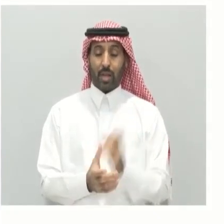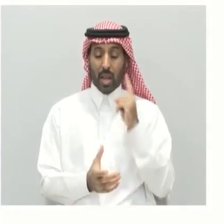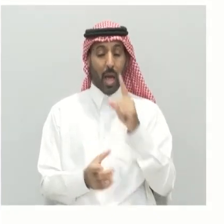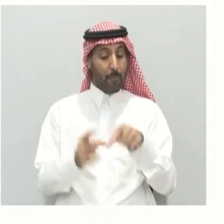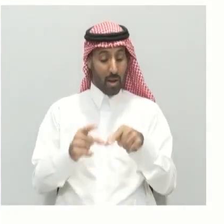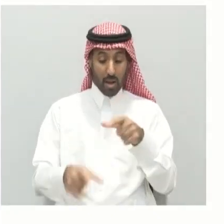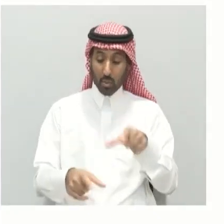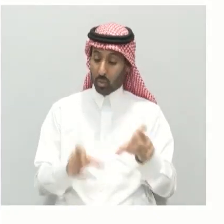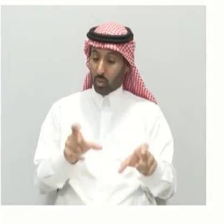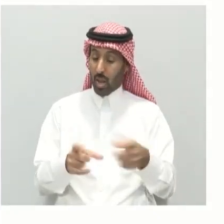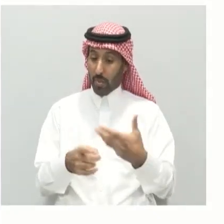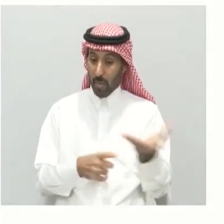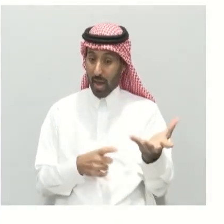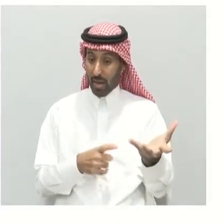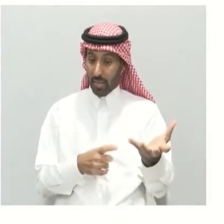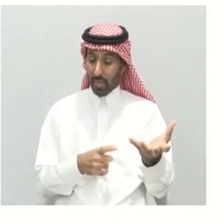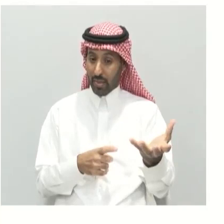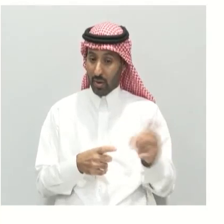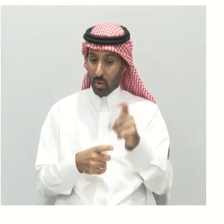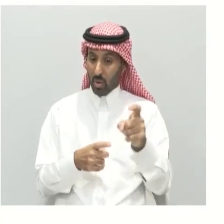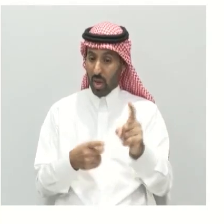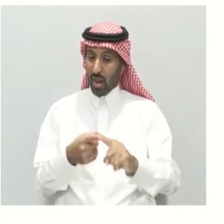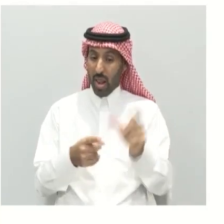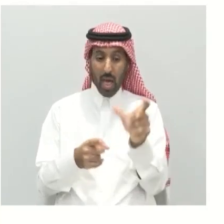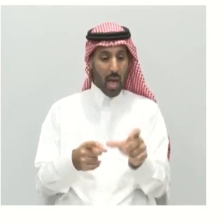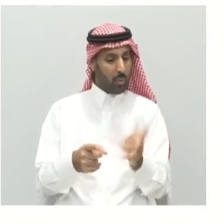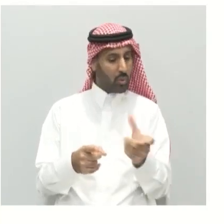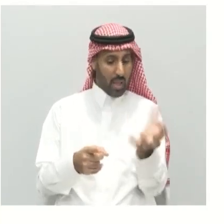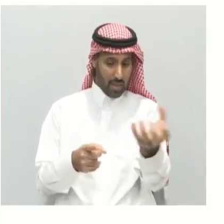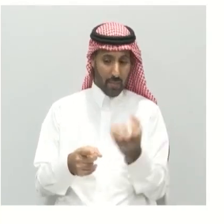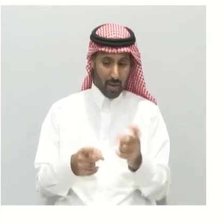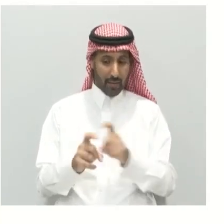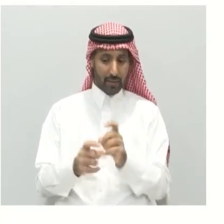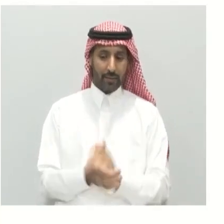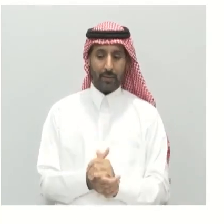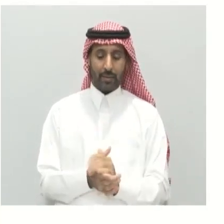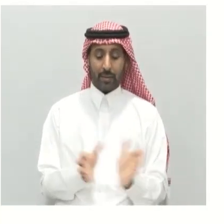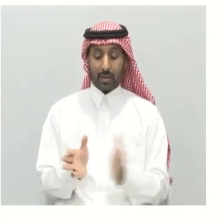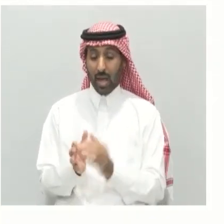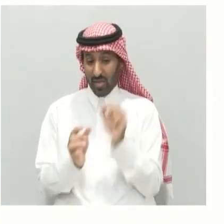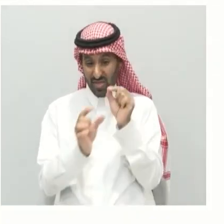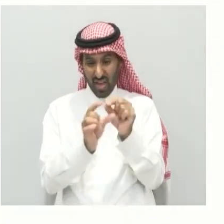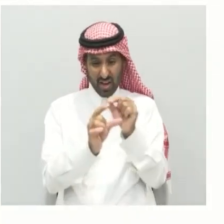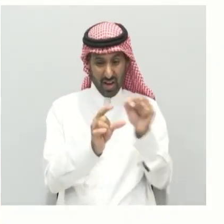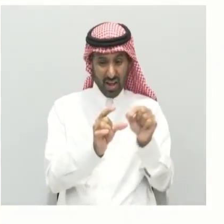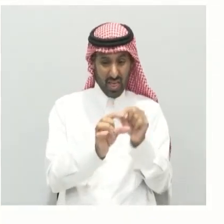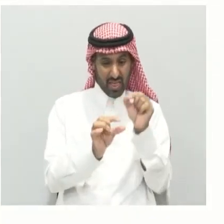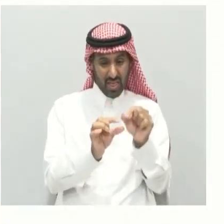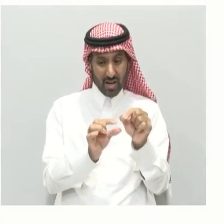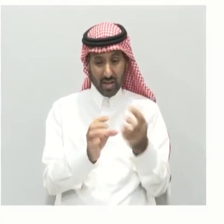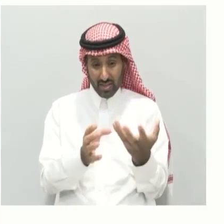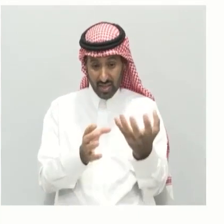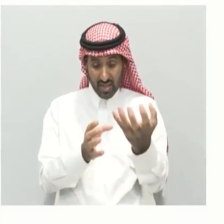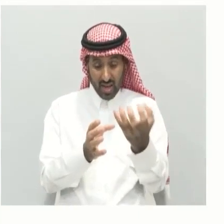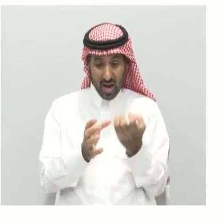العامل المؤكسد والعامل المختزل يحتاج منك العامل المؤكسد والعامل المختزل انا عارف ان الذره التي اختزلت